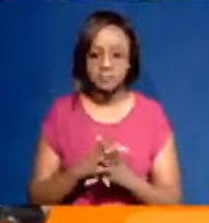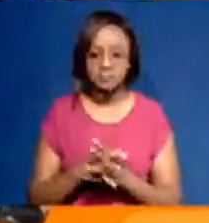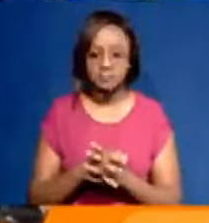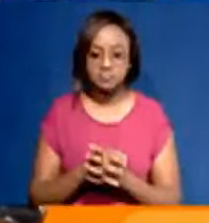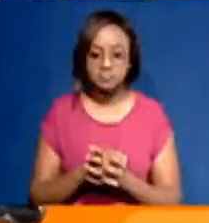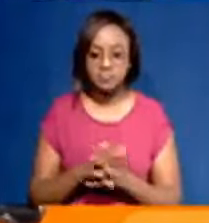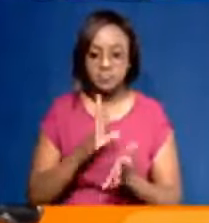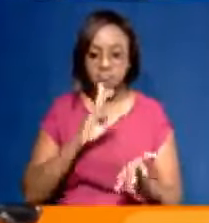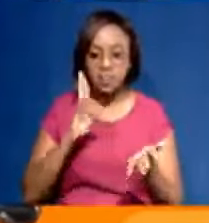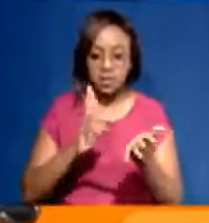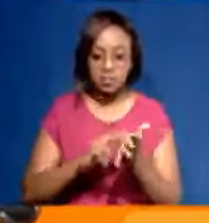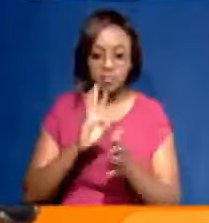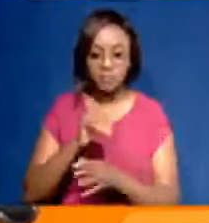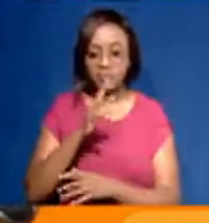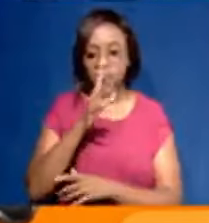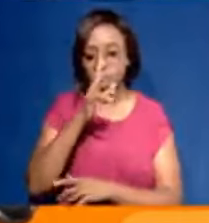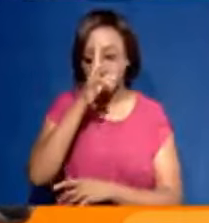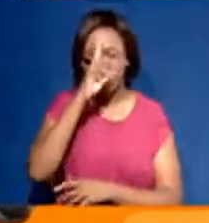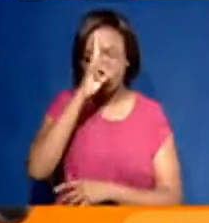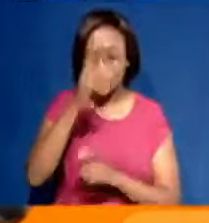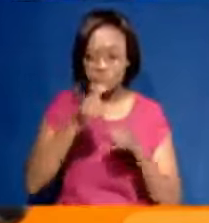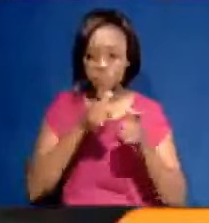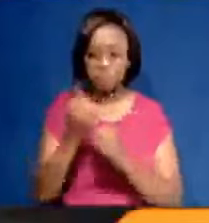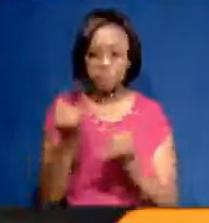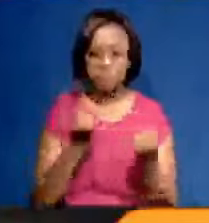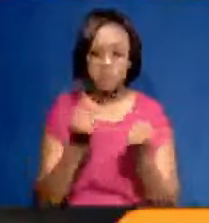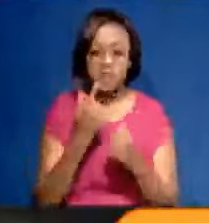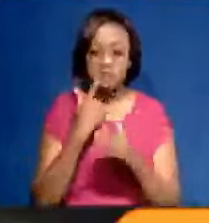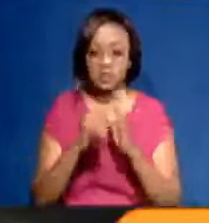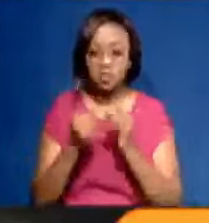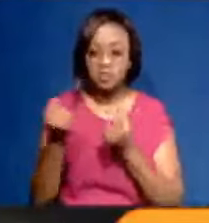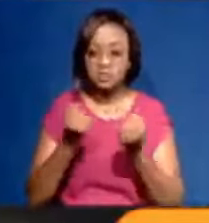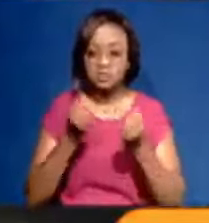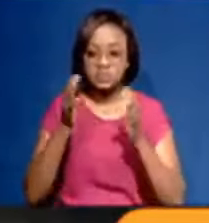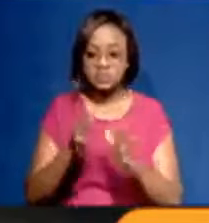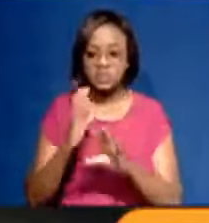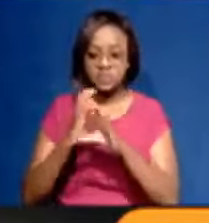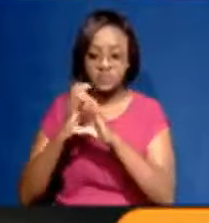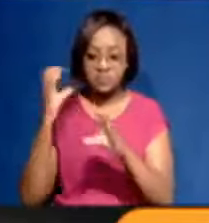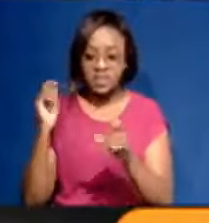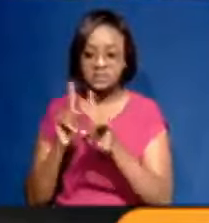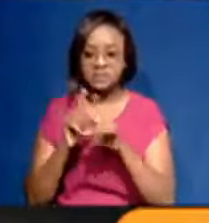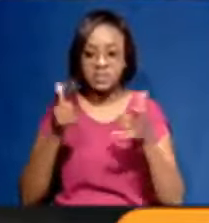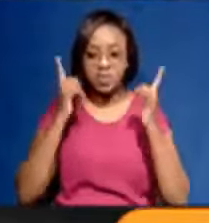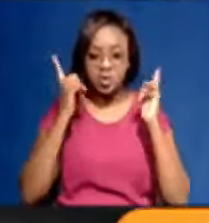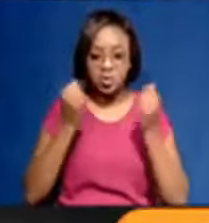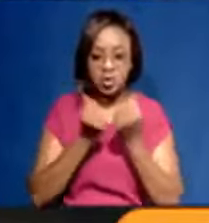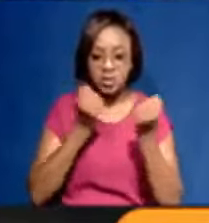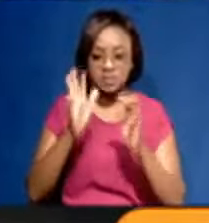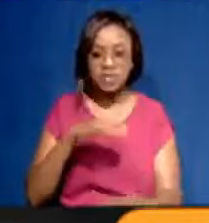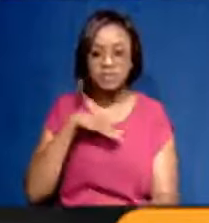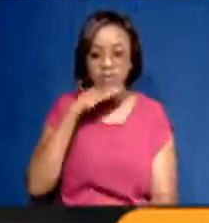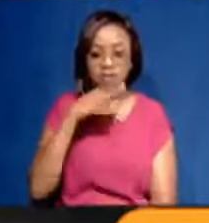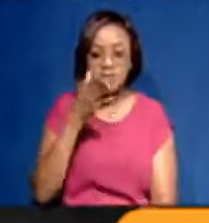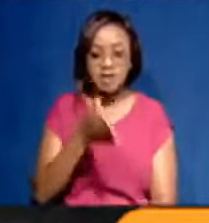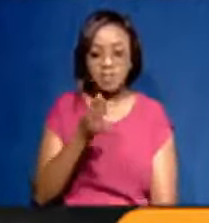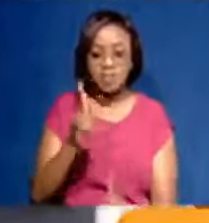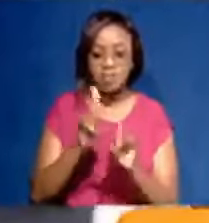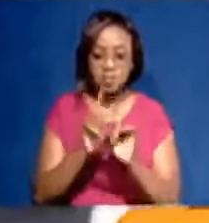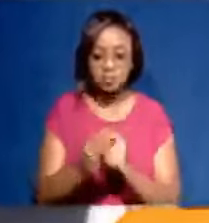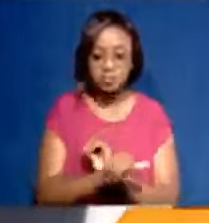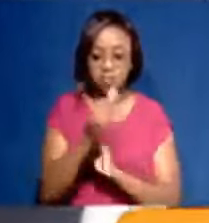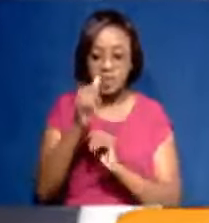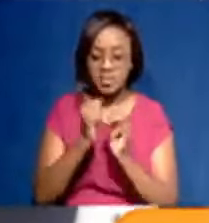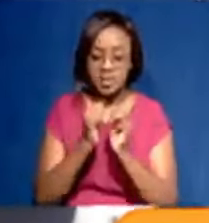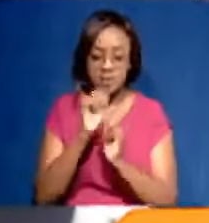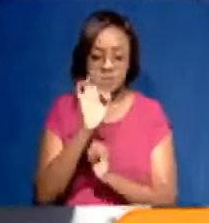Kulingana na ripoti ya kamanda wa trafiki, dereva wa basi pamoja na dereva wa lori hilo waliaga dunia papo hapo, huku watu wengine